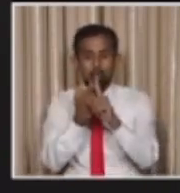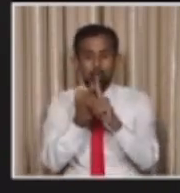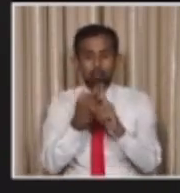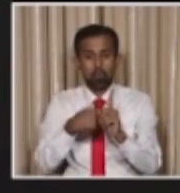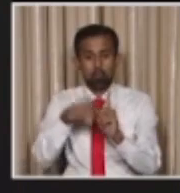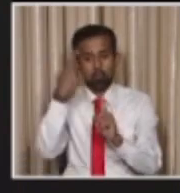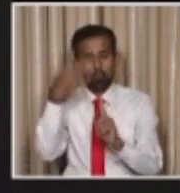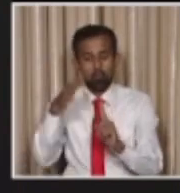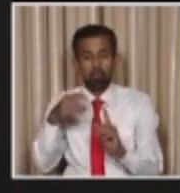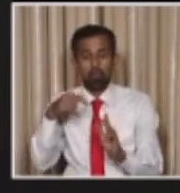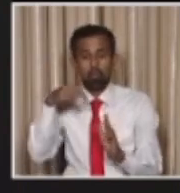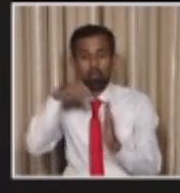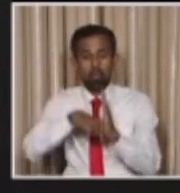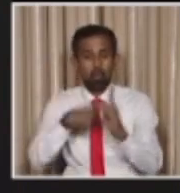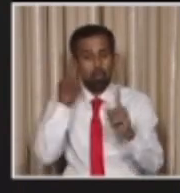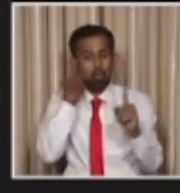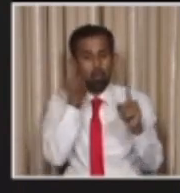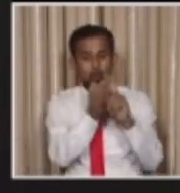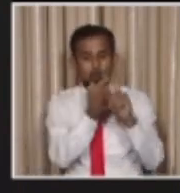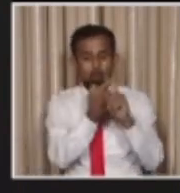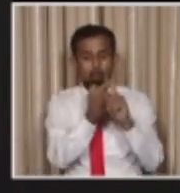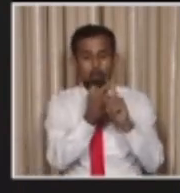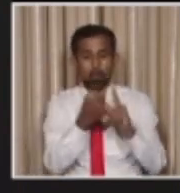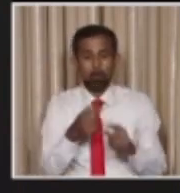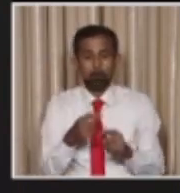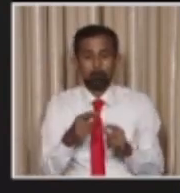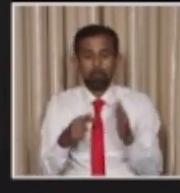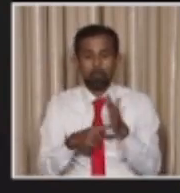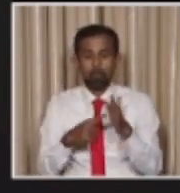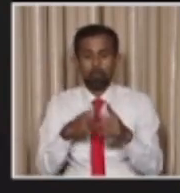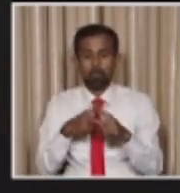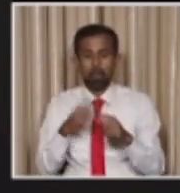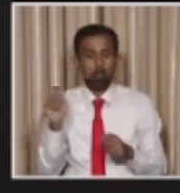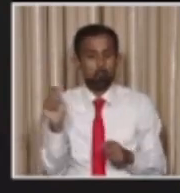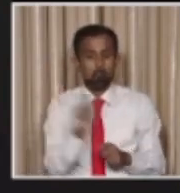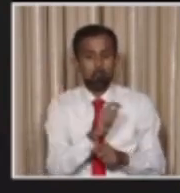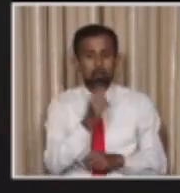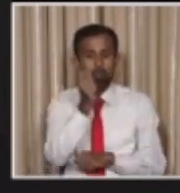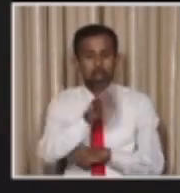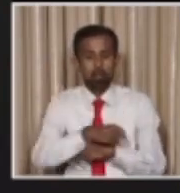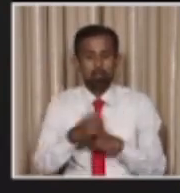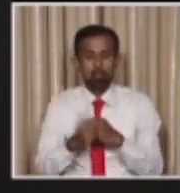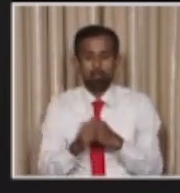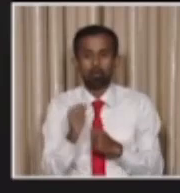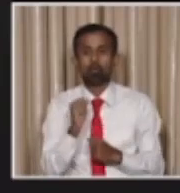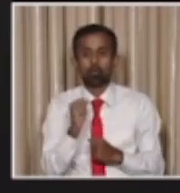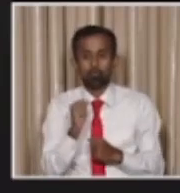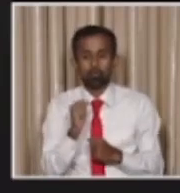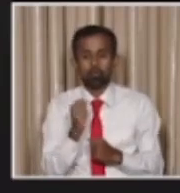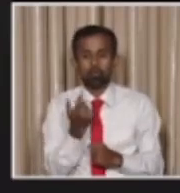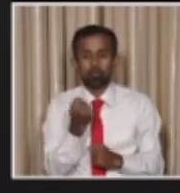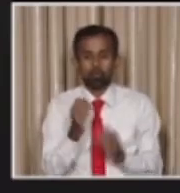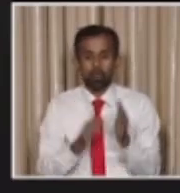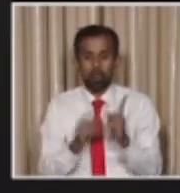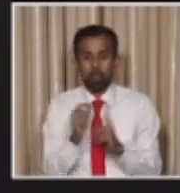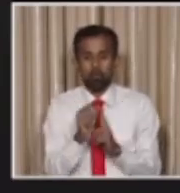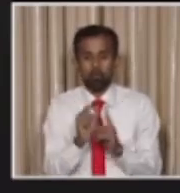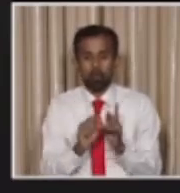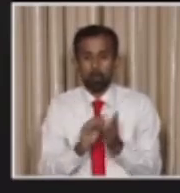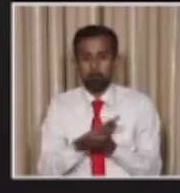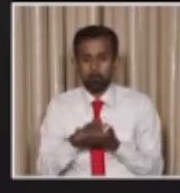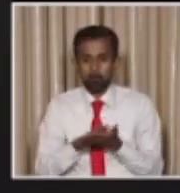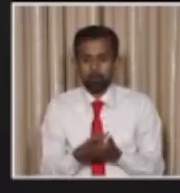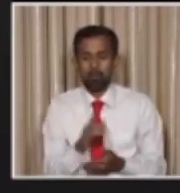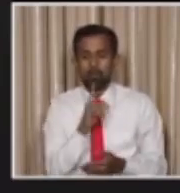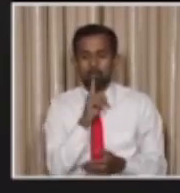රටක්. දැන් දකුණු කොරියාවේ කොහොමද මේ බදු අය කරගන්න ක්‍රමවේදන් සකස් කරලා තියෙන්නේ? ඉතින් එහෙමනම් මුදල් අමාත්‍යාංශ විශේෂම අපි පැහැදිලිවම